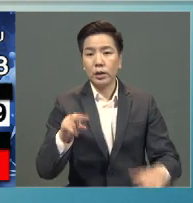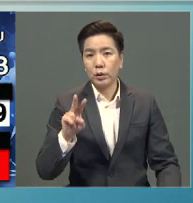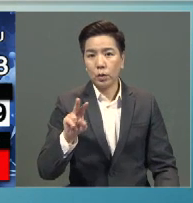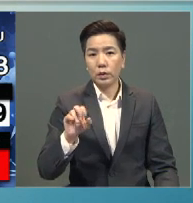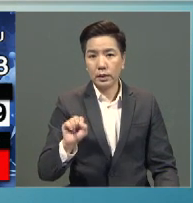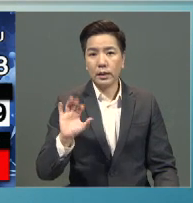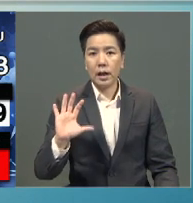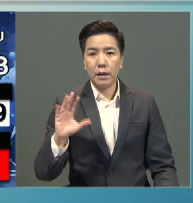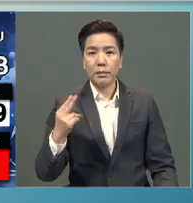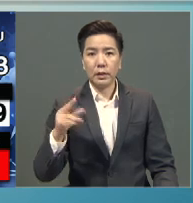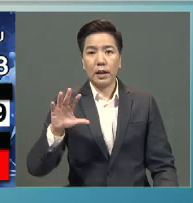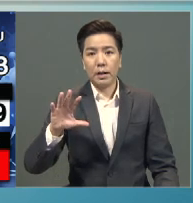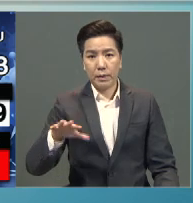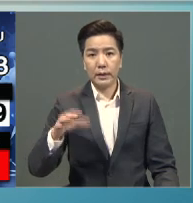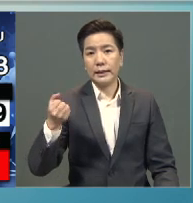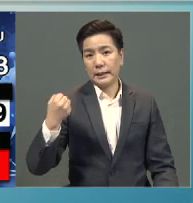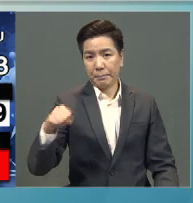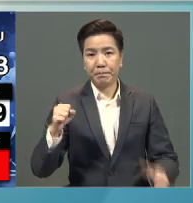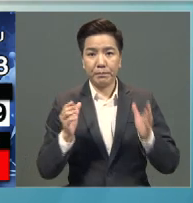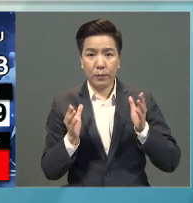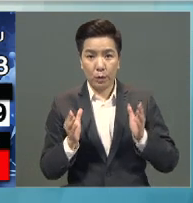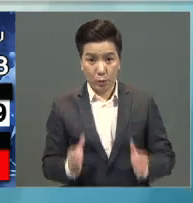ครับสองแสนห้าหมื่น 5,000สิปราย